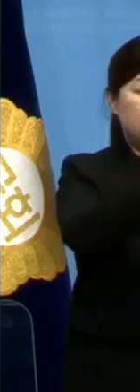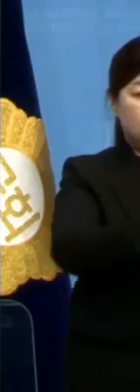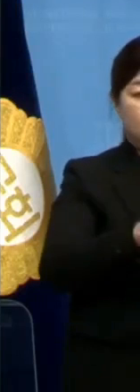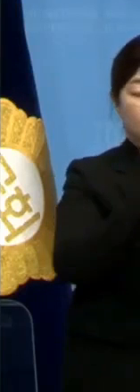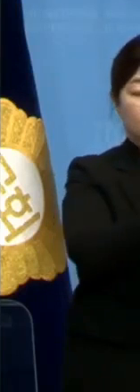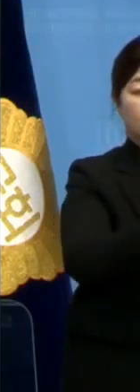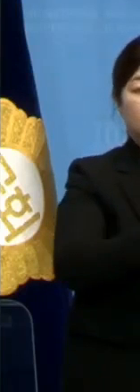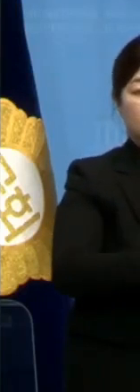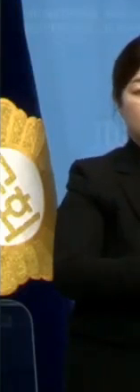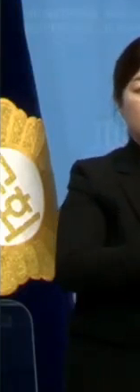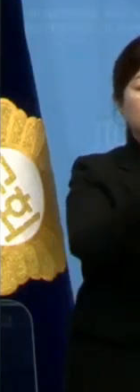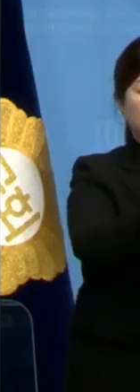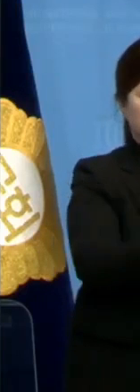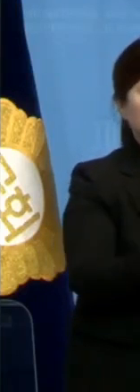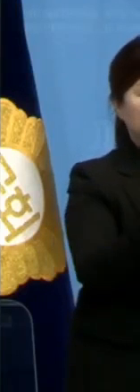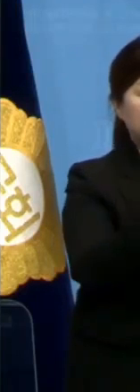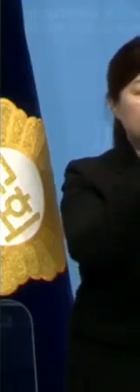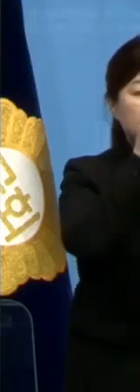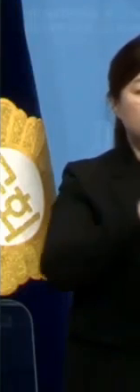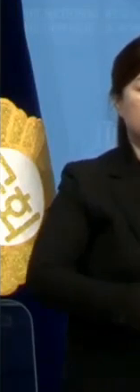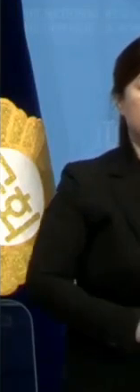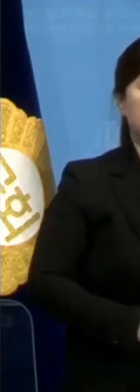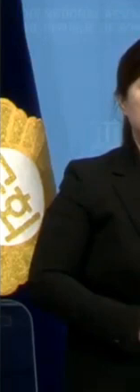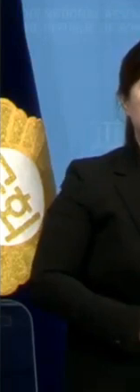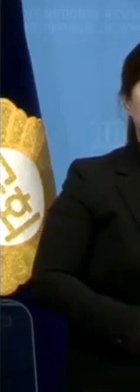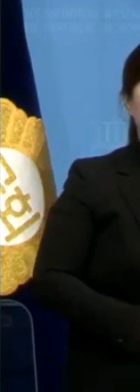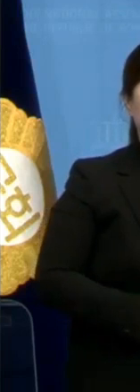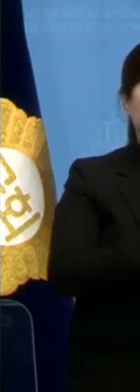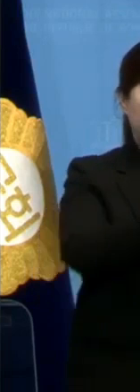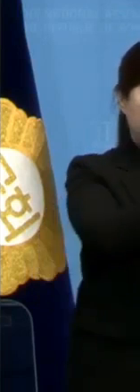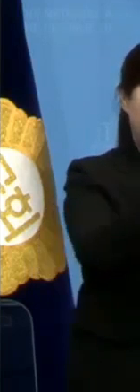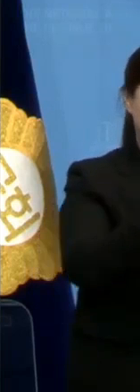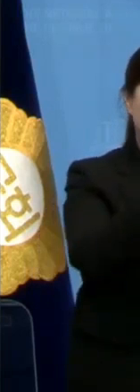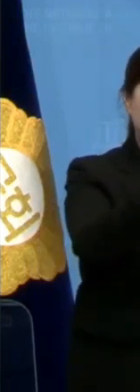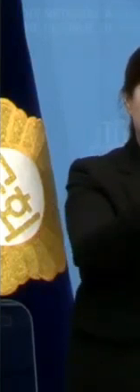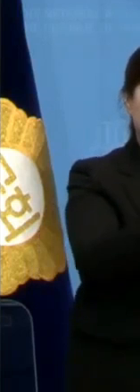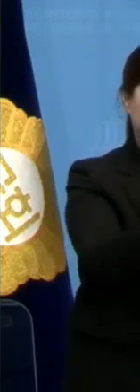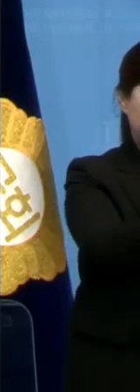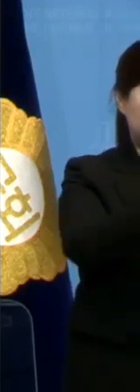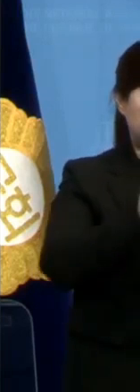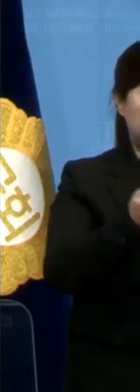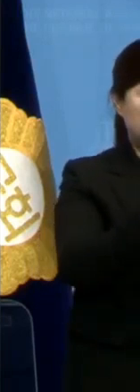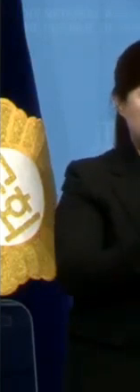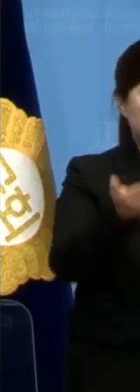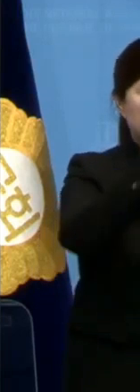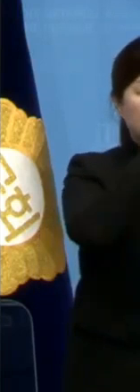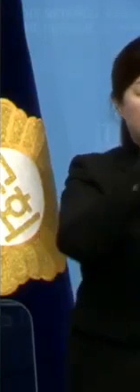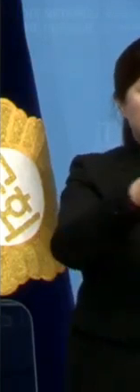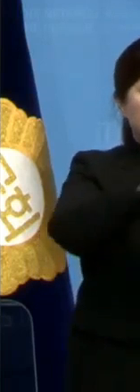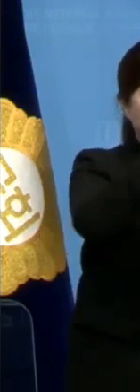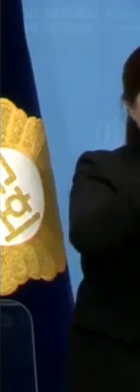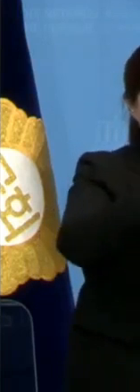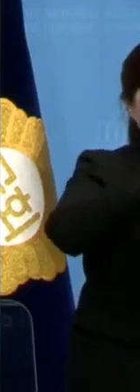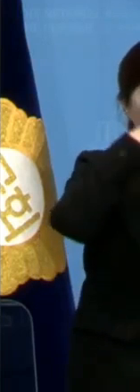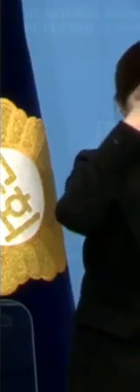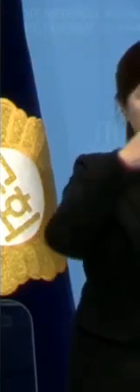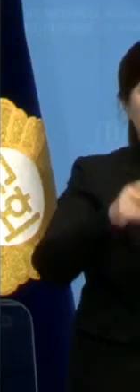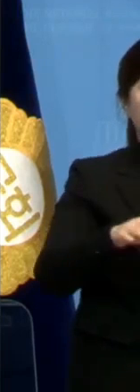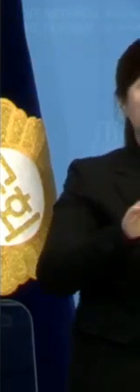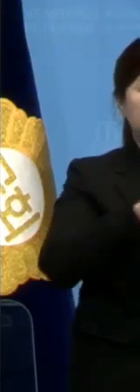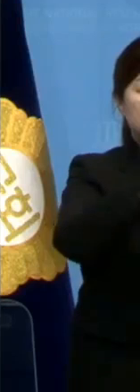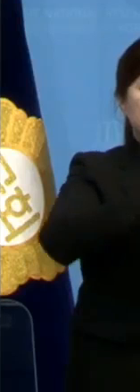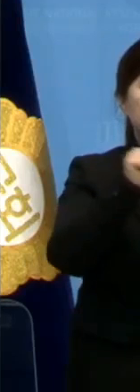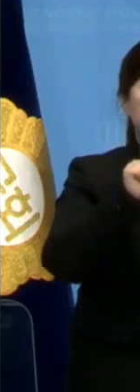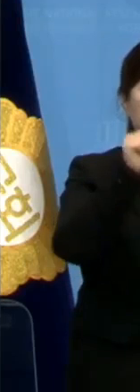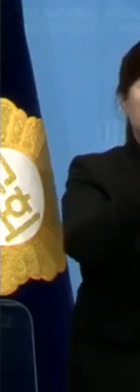보상 체계의 문제가 계속 제기되고 있습니다. 코로나19 확산에 따라 거리 두기 단계가 상향되고 식당, 유흥업소, 실내 체육시설